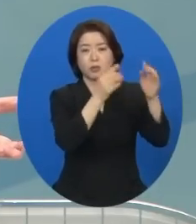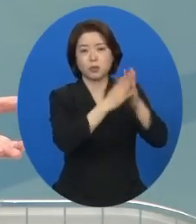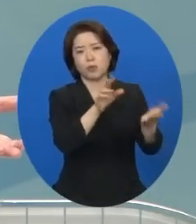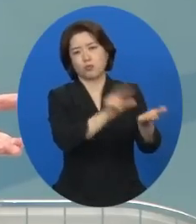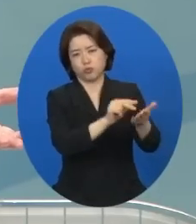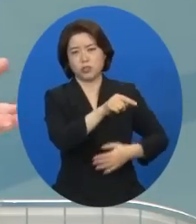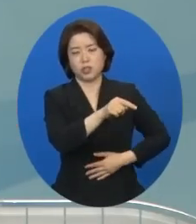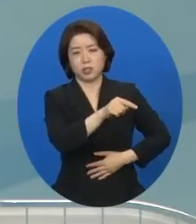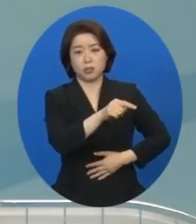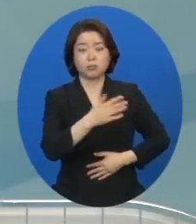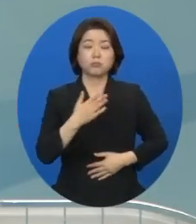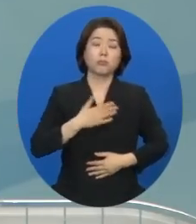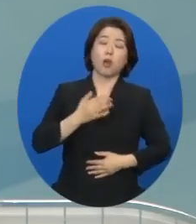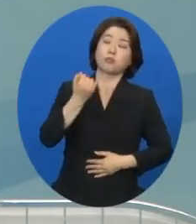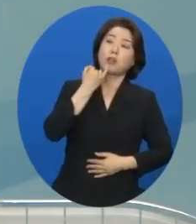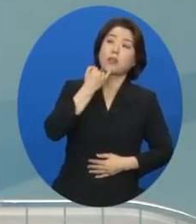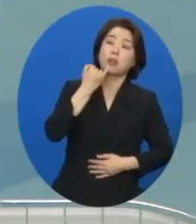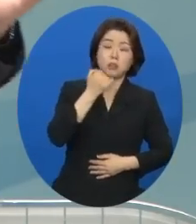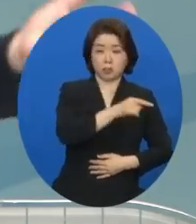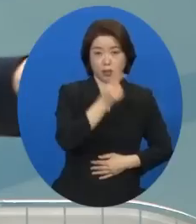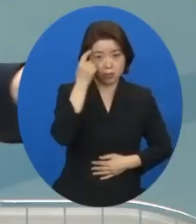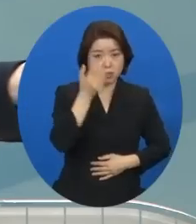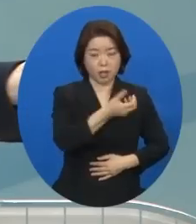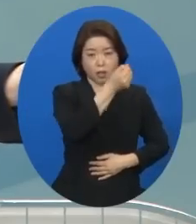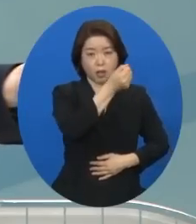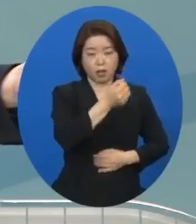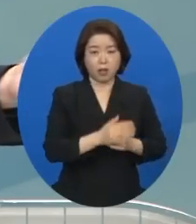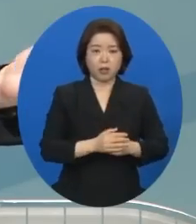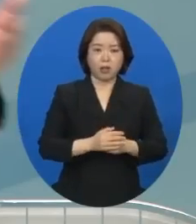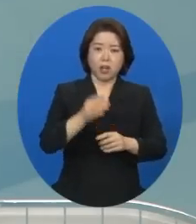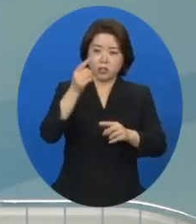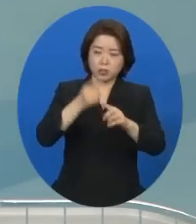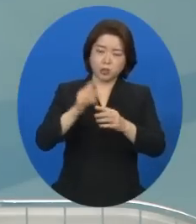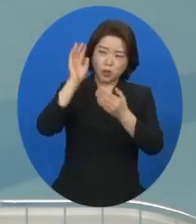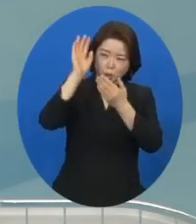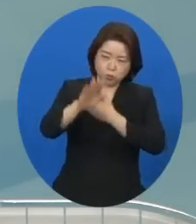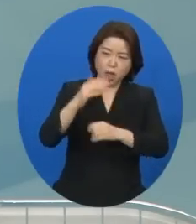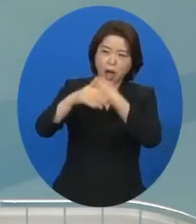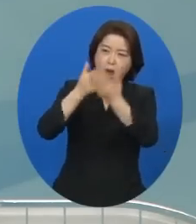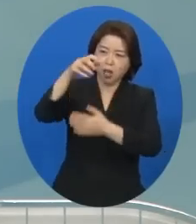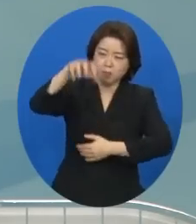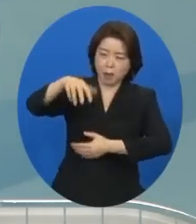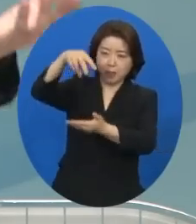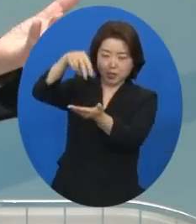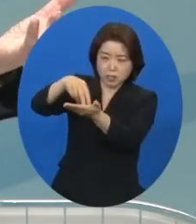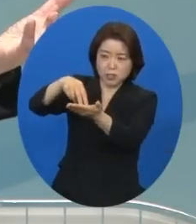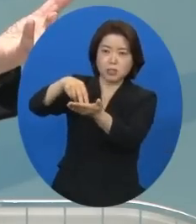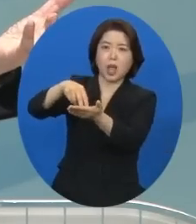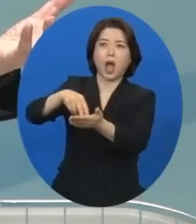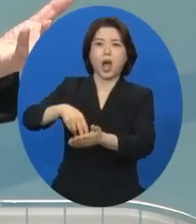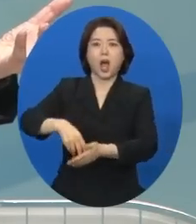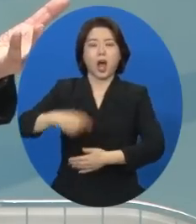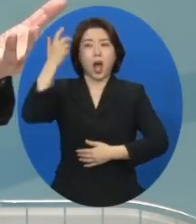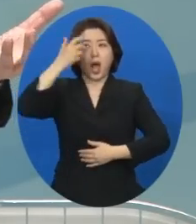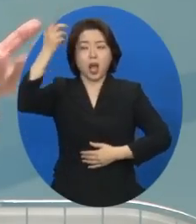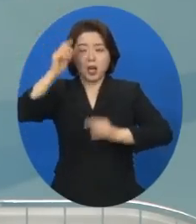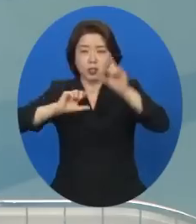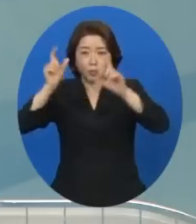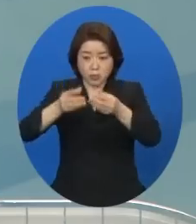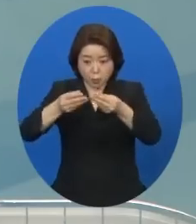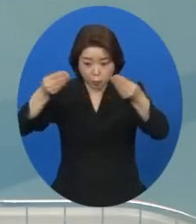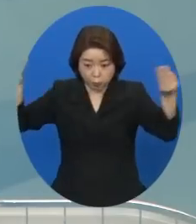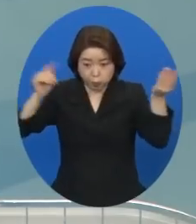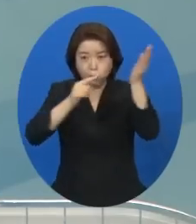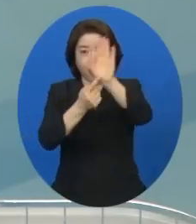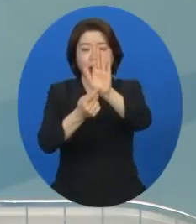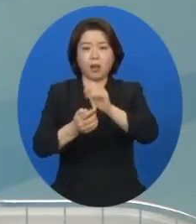거예요. 그러다가 하나님 앞에 섰을 때에야 자기의 영적 상태가 그대로 드러나게 됩니다. 이건